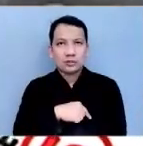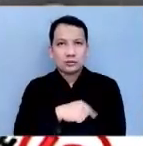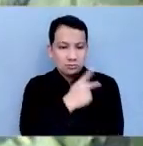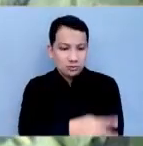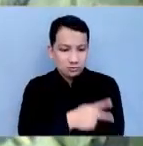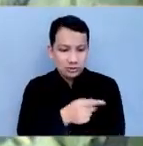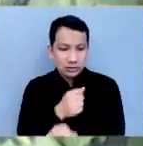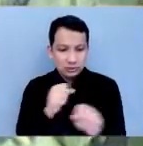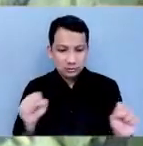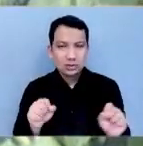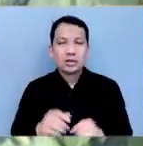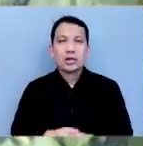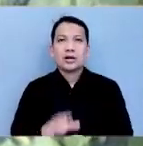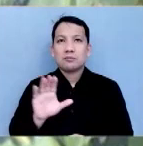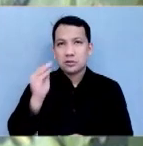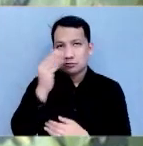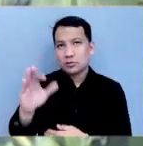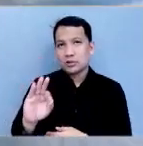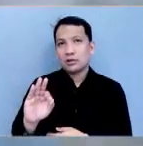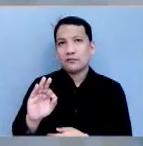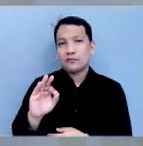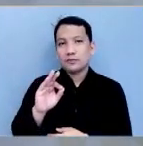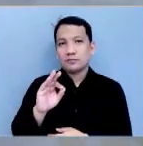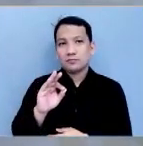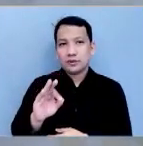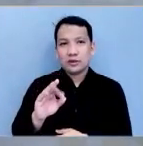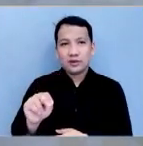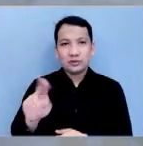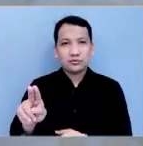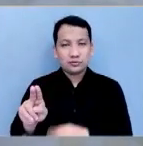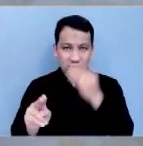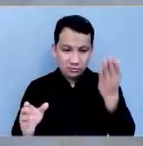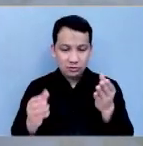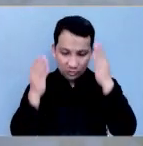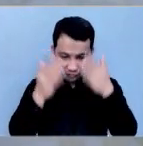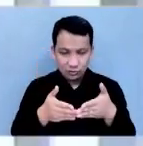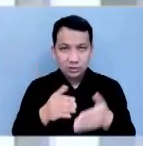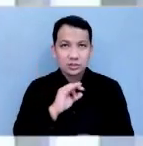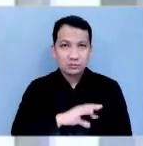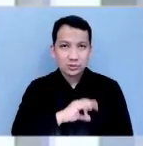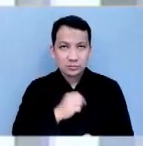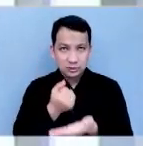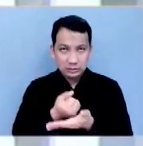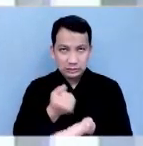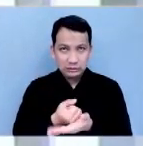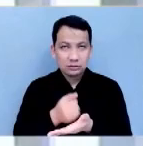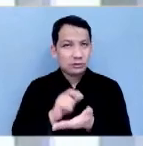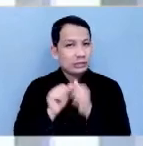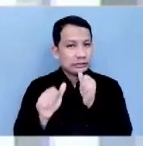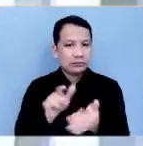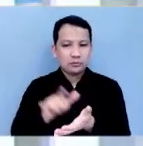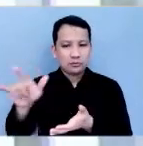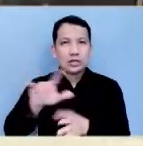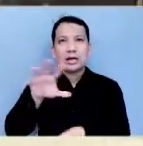yan. Giit pa na FNU, mas dapat tutukan ang problema sa benepisyo at sahod para di na sila mang ibang bansa. Kabilang naman daw yan